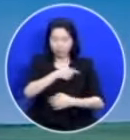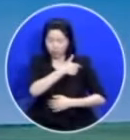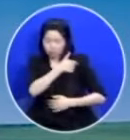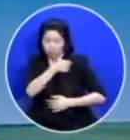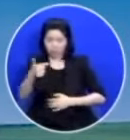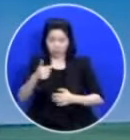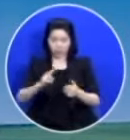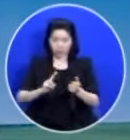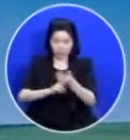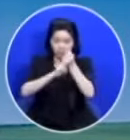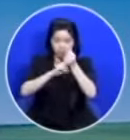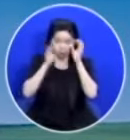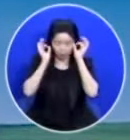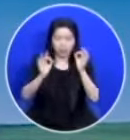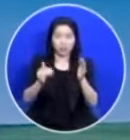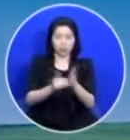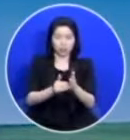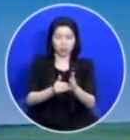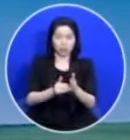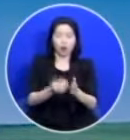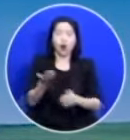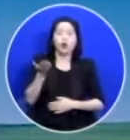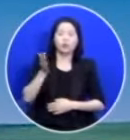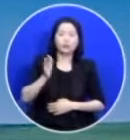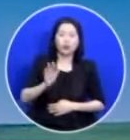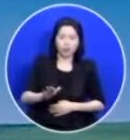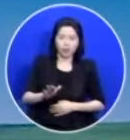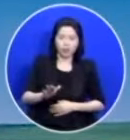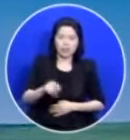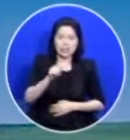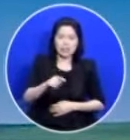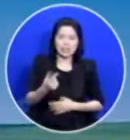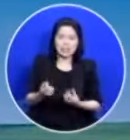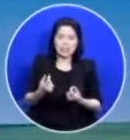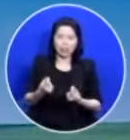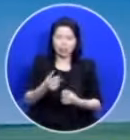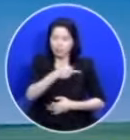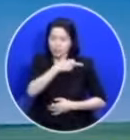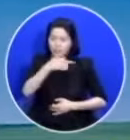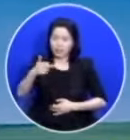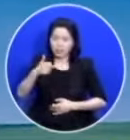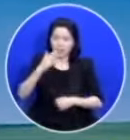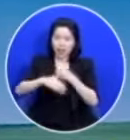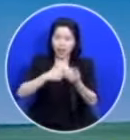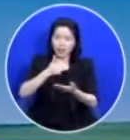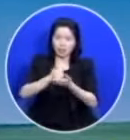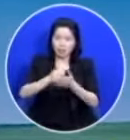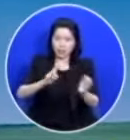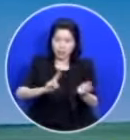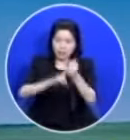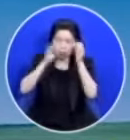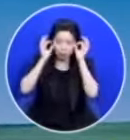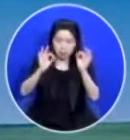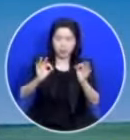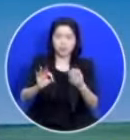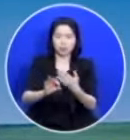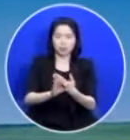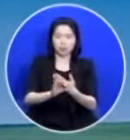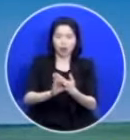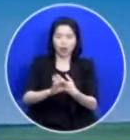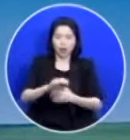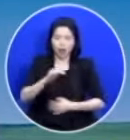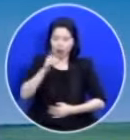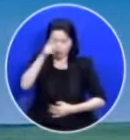기적 사건을 보았습니다 그런데 이러한 하나님의 큰 기적을 보았으면 완악한 이스라엘